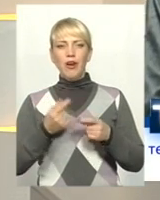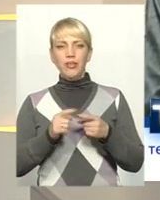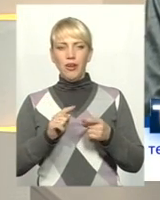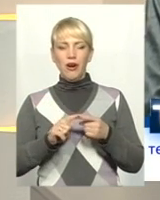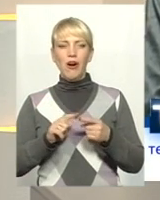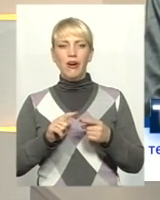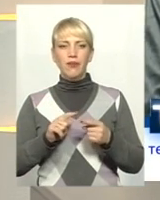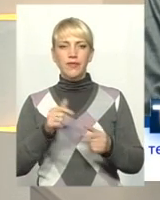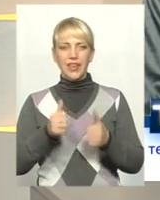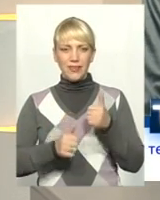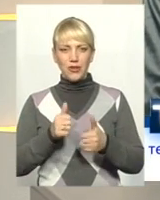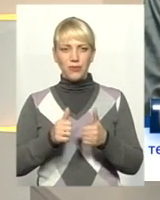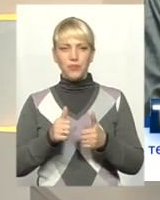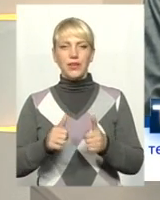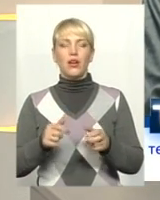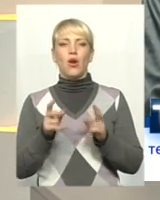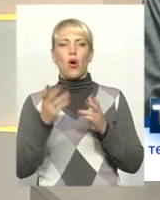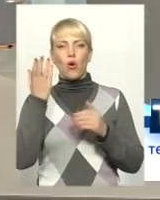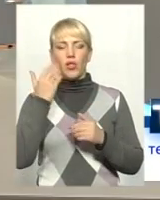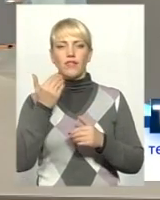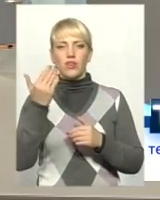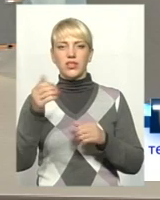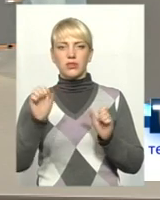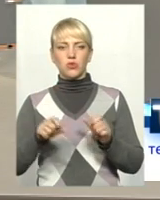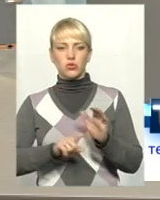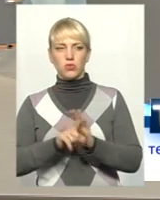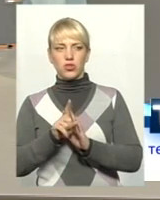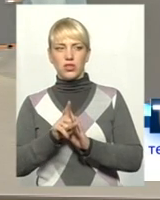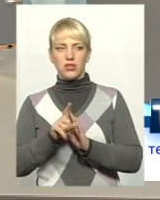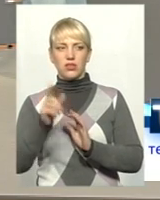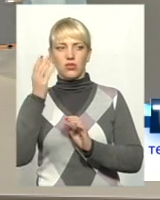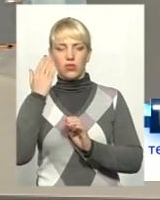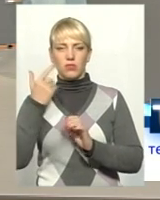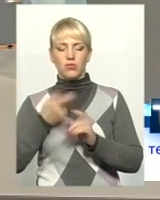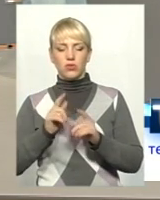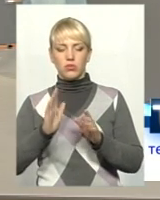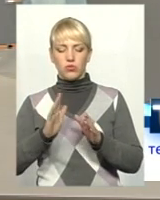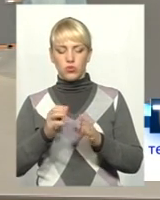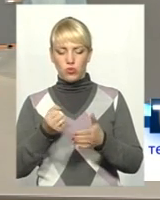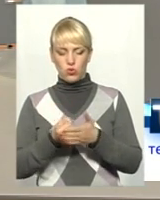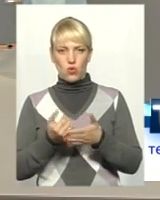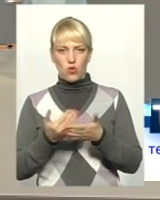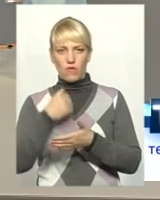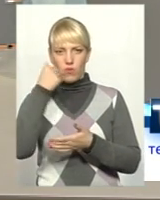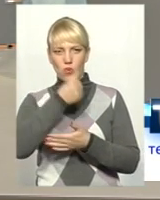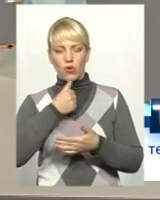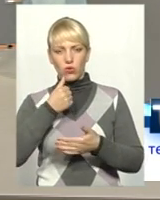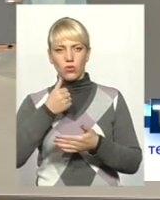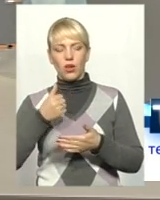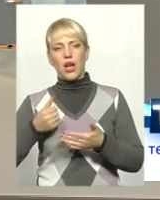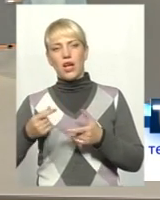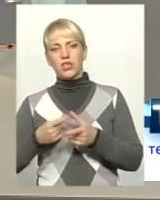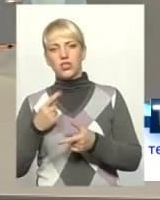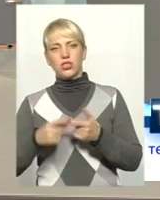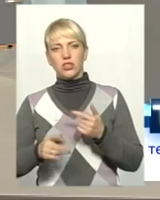тендеру, коли вони можуть розпочатися, вони будуть робитися вже дороги безпосередньо, ще з цього року